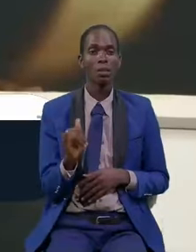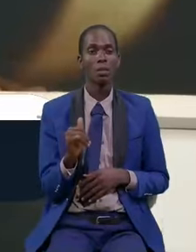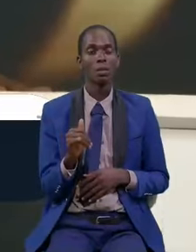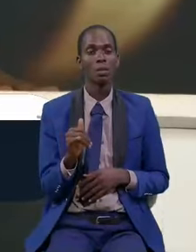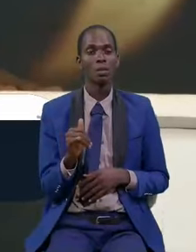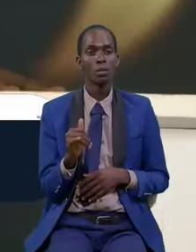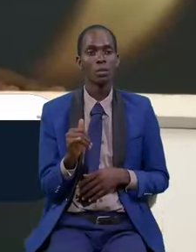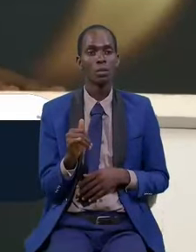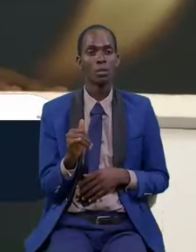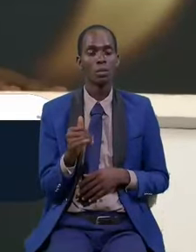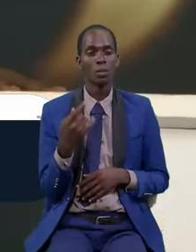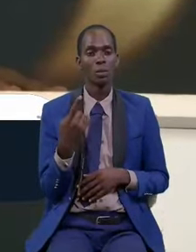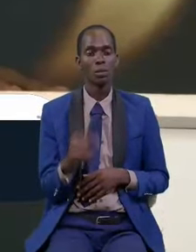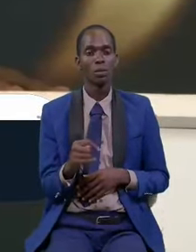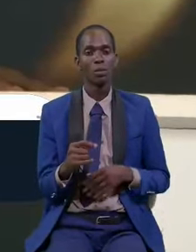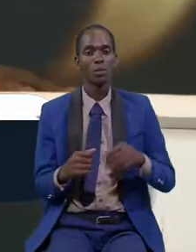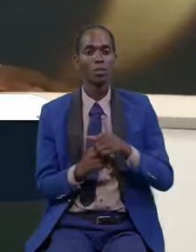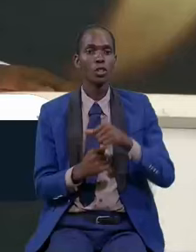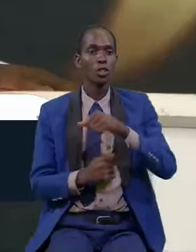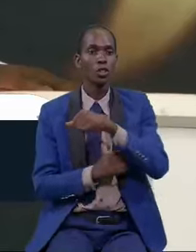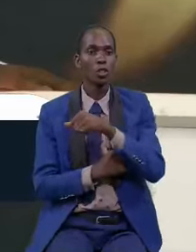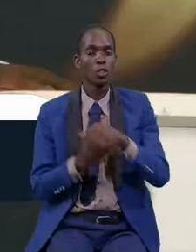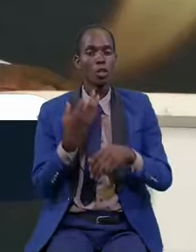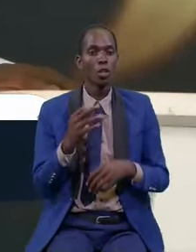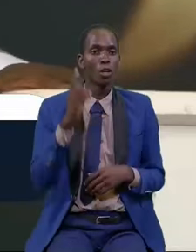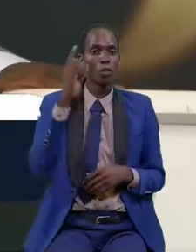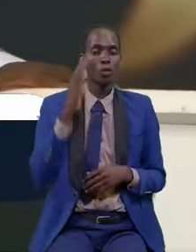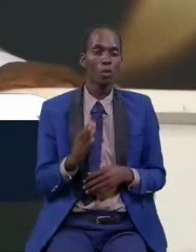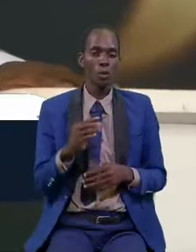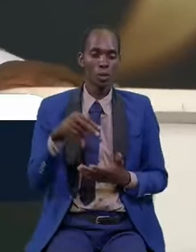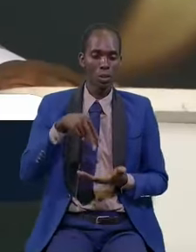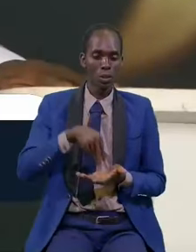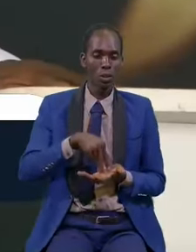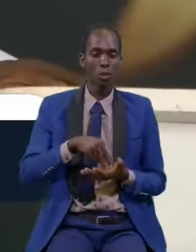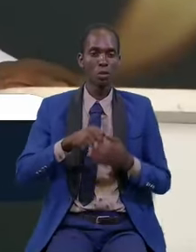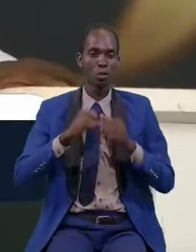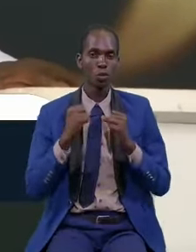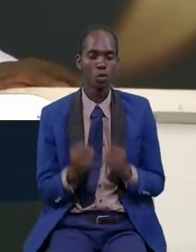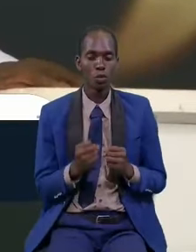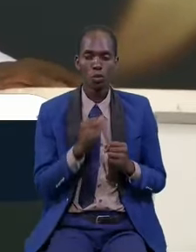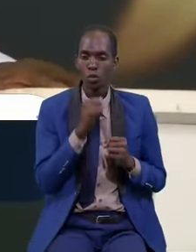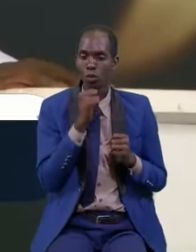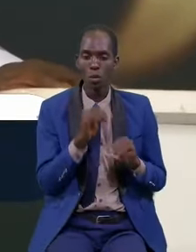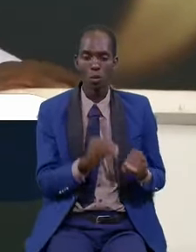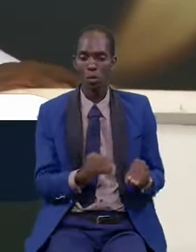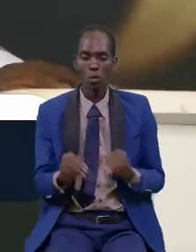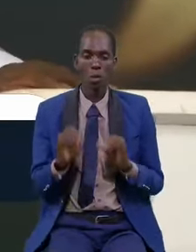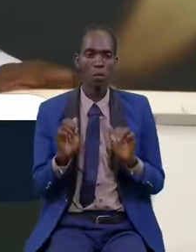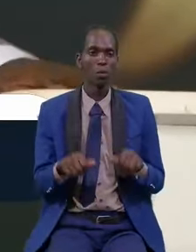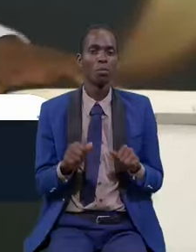Néanmoins, le solide fondement de Dieu reste debout.